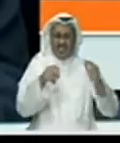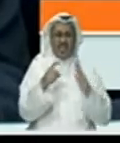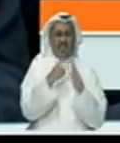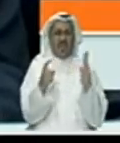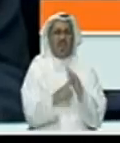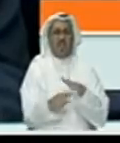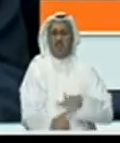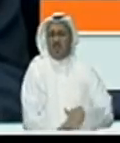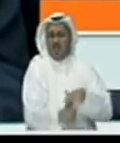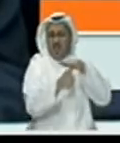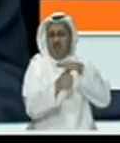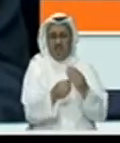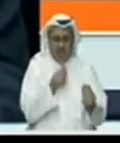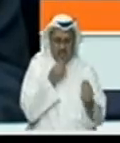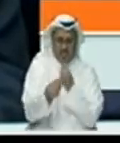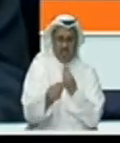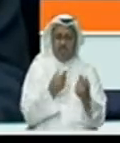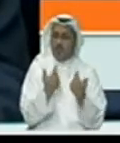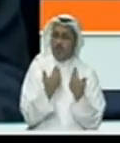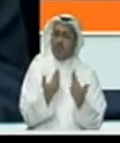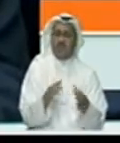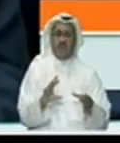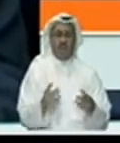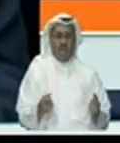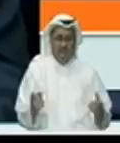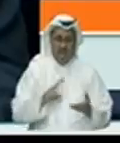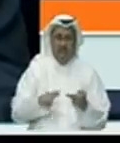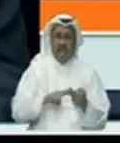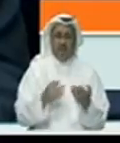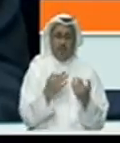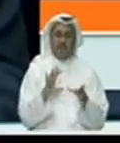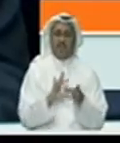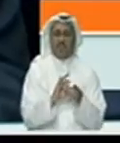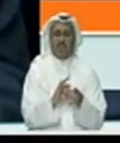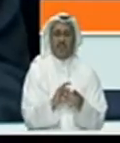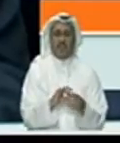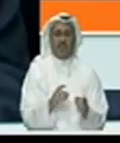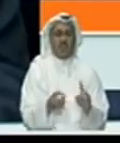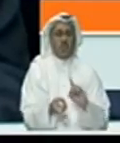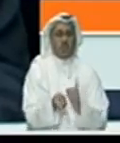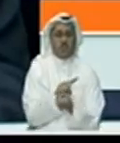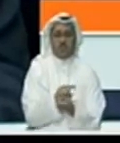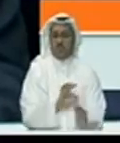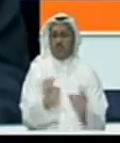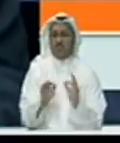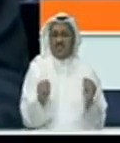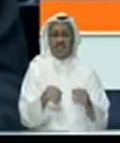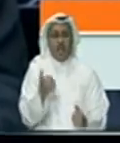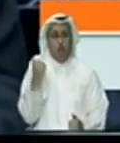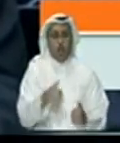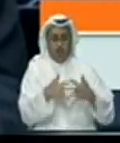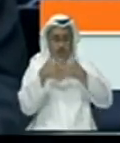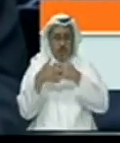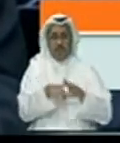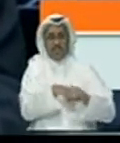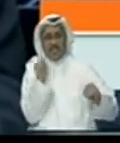النظام الإيراني إلى طاولة المفاوضات للتوصل إلى اتفاق آخر بدلا من ذلك الذي انسحبت منه الولايات